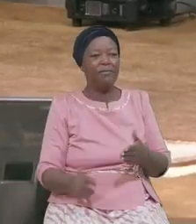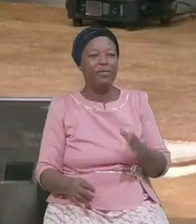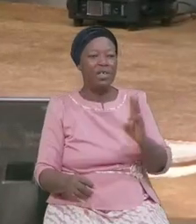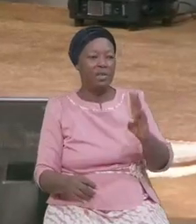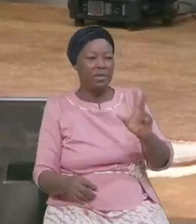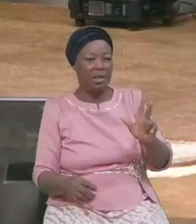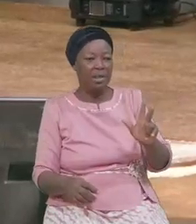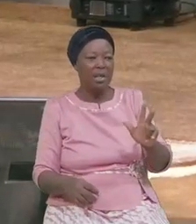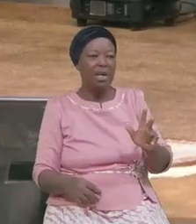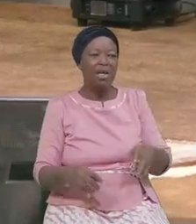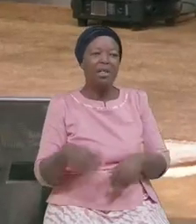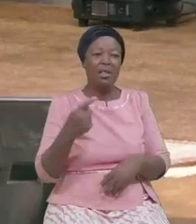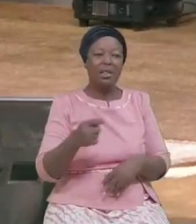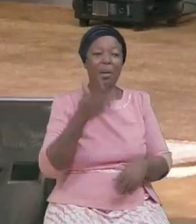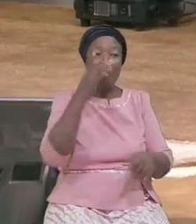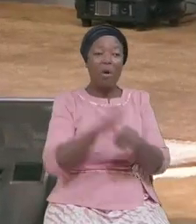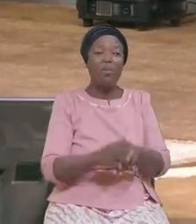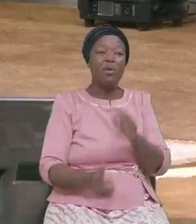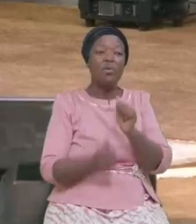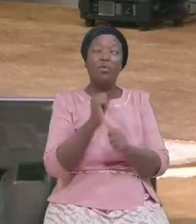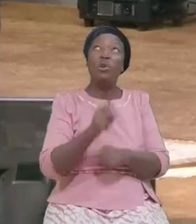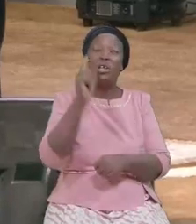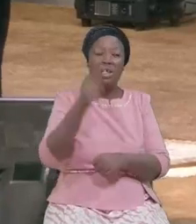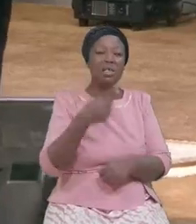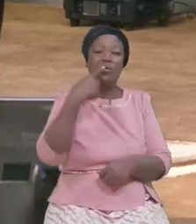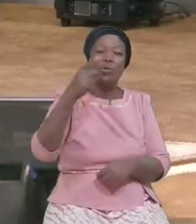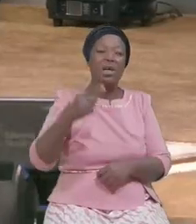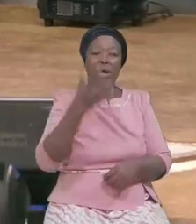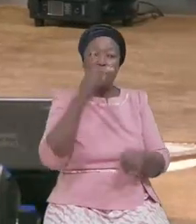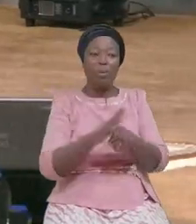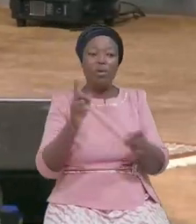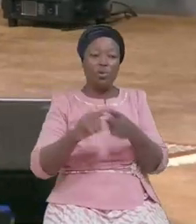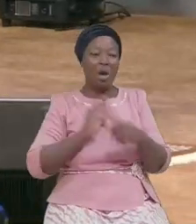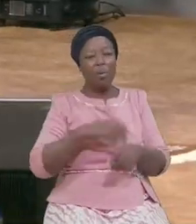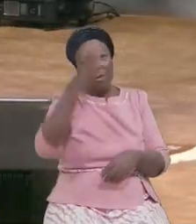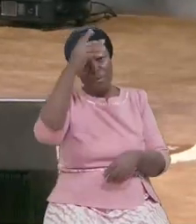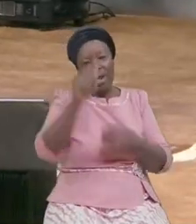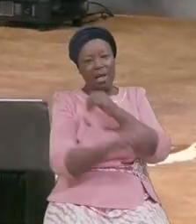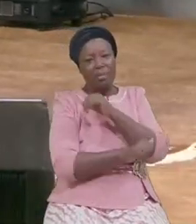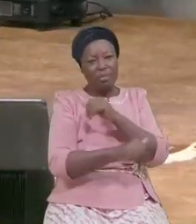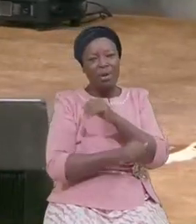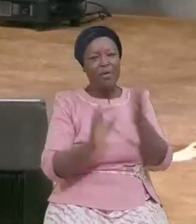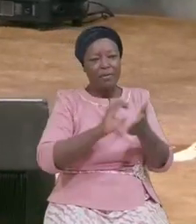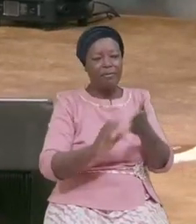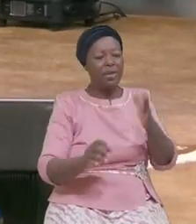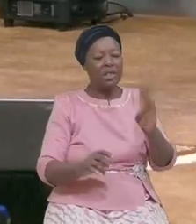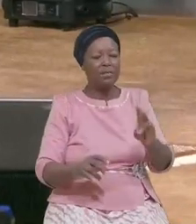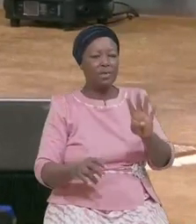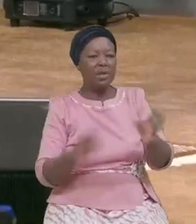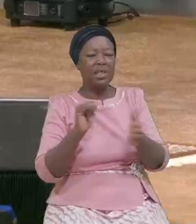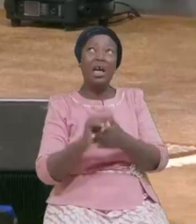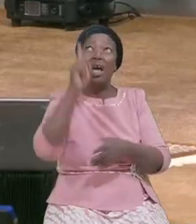73. Selon le serment par lequel il avait juré à Abraham, notre père, de nous permettre,